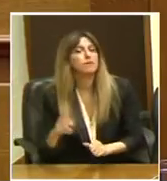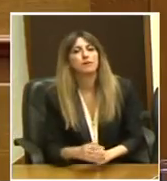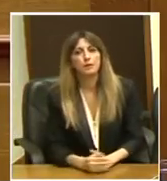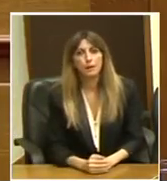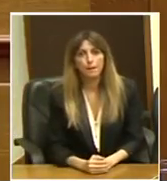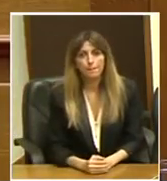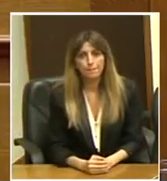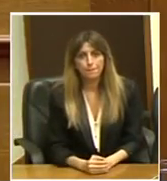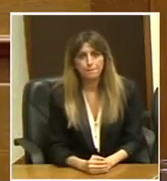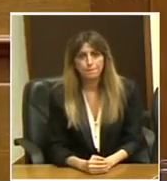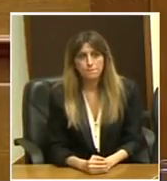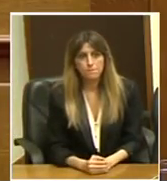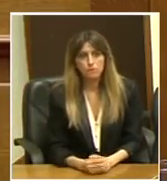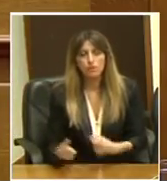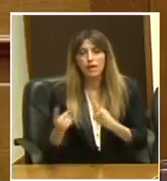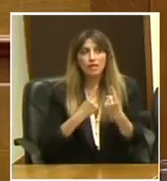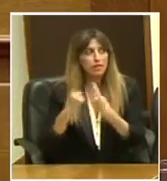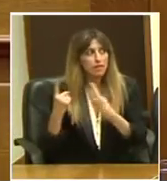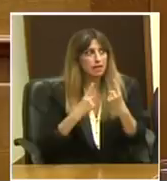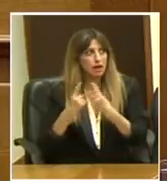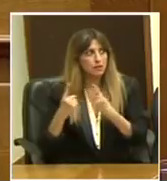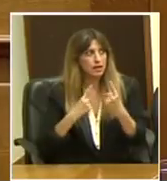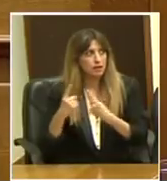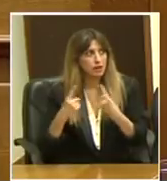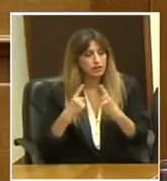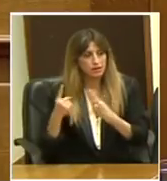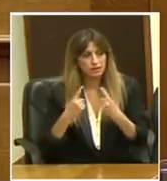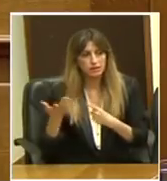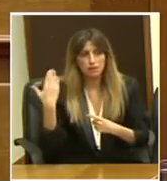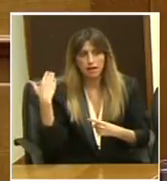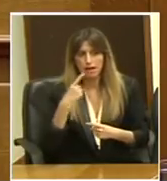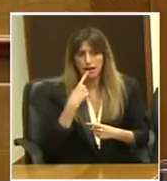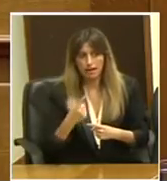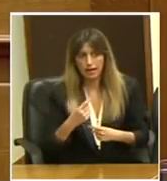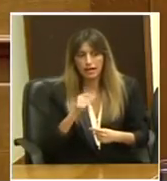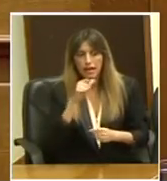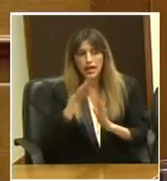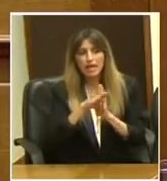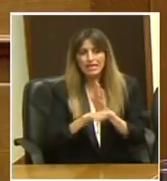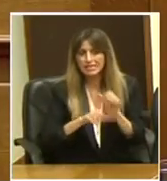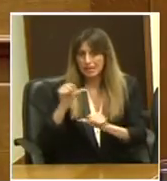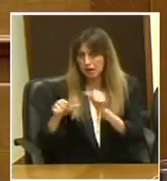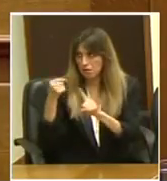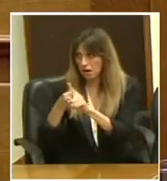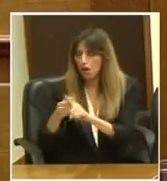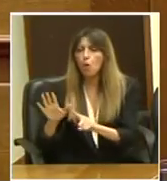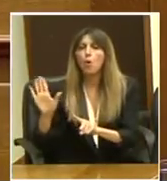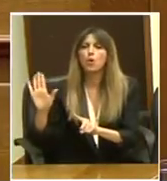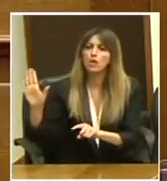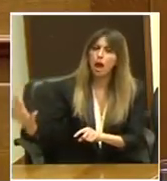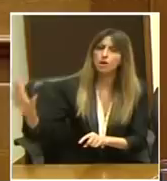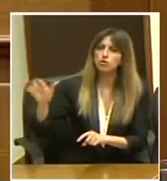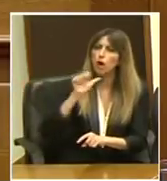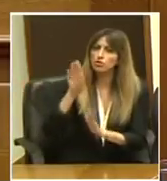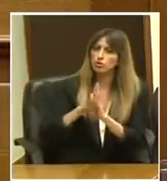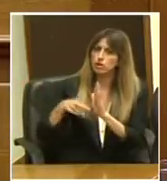ότι η συνταγματική αναθεώρηση αντεδεικνύεται αυτή τη στιγμή. Να μην τη ζητήσουμε. Λοιπόν, εδώ